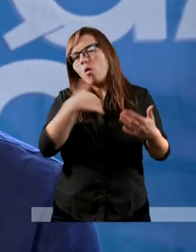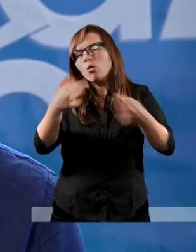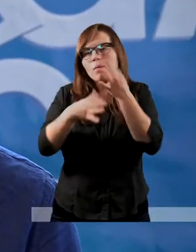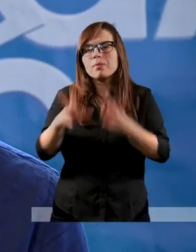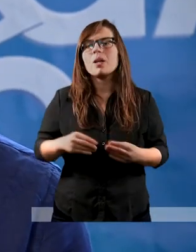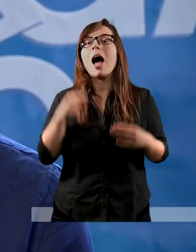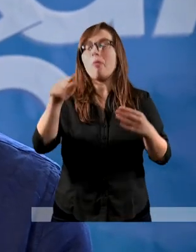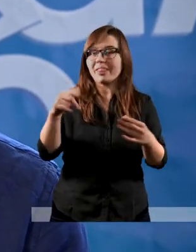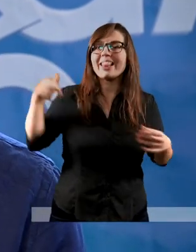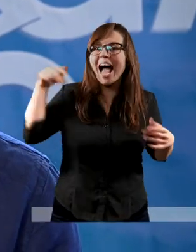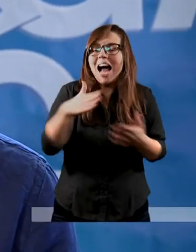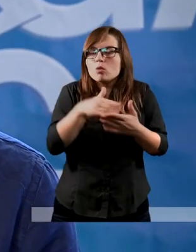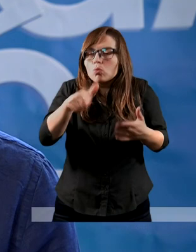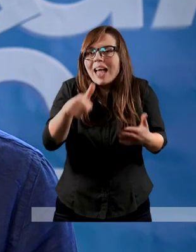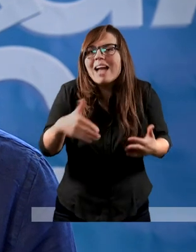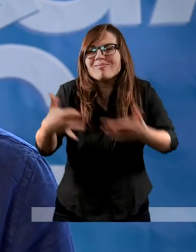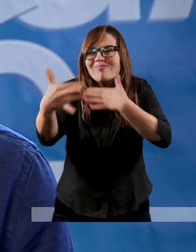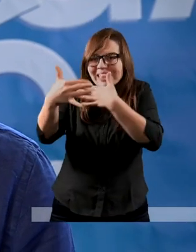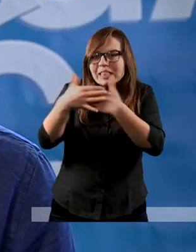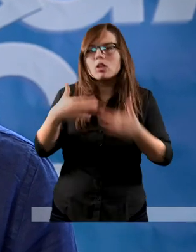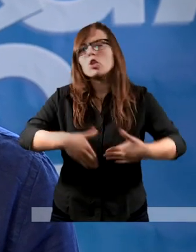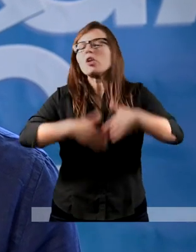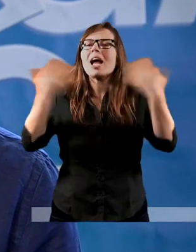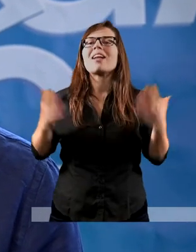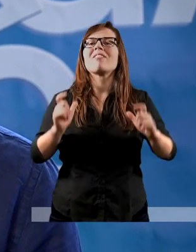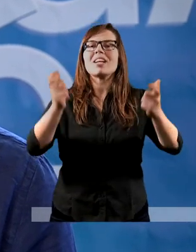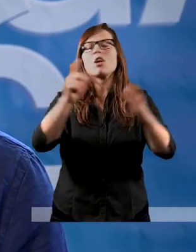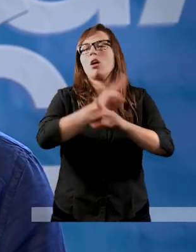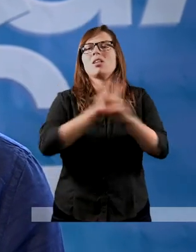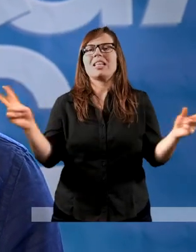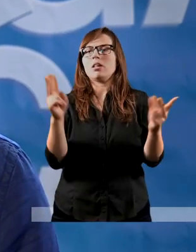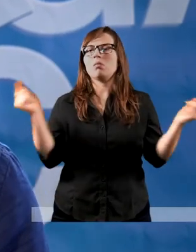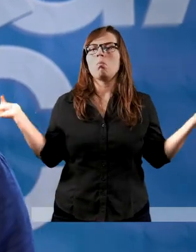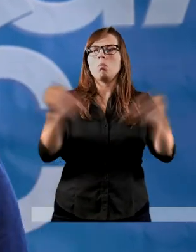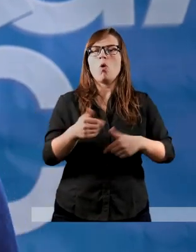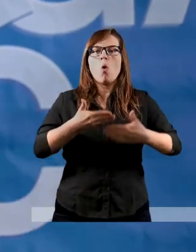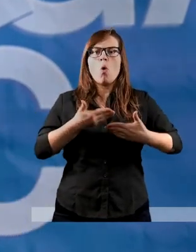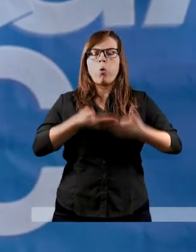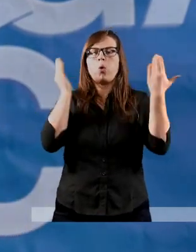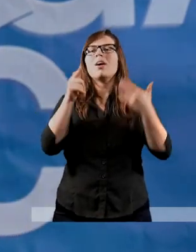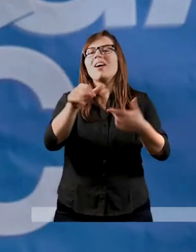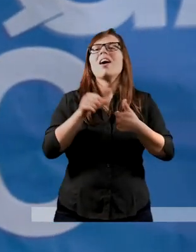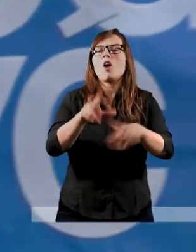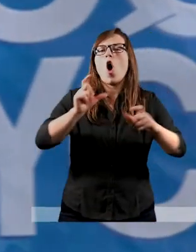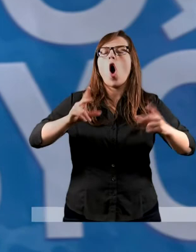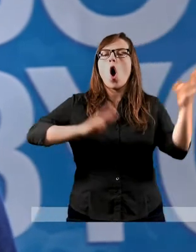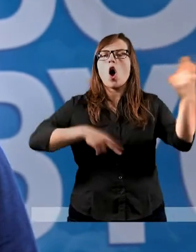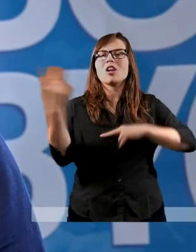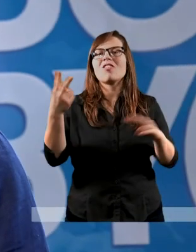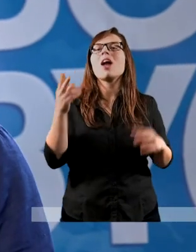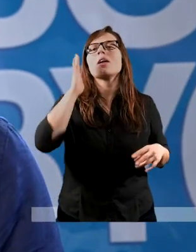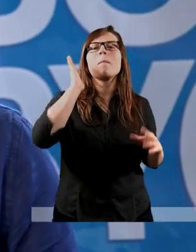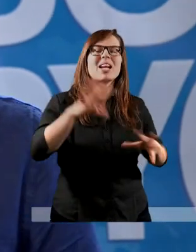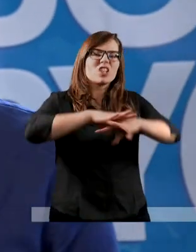I jak nastał ten dzień tego wydarzenia, to okazało się, że nikt nie przyjdzie, że te wycieczki zostały odwołane, że po